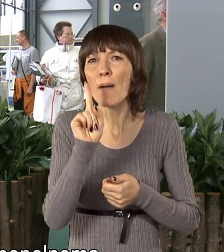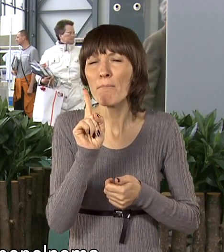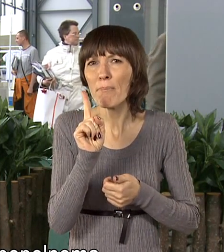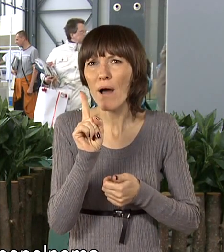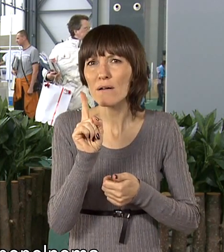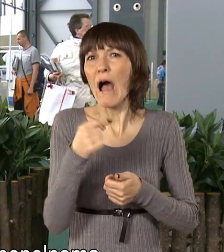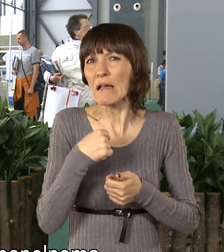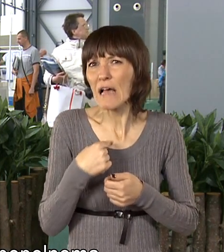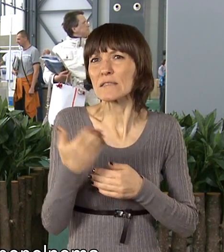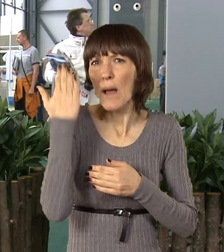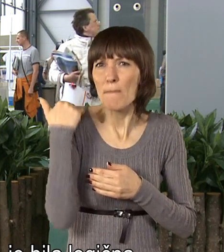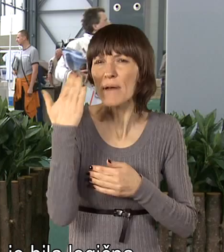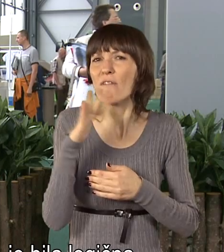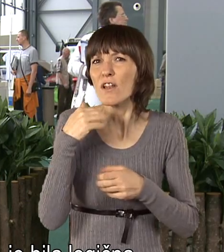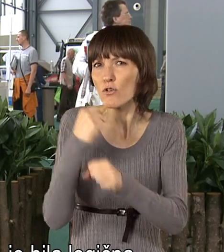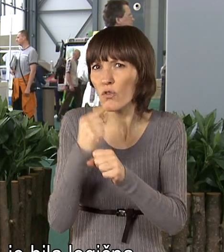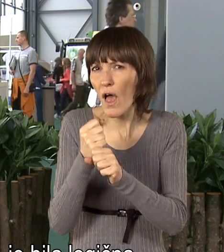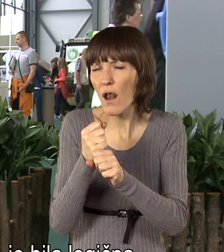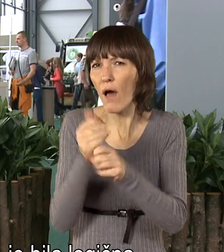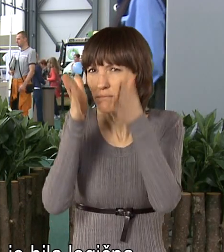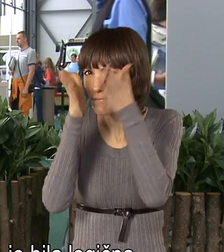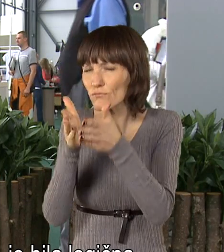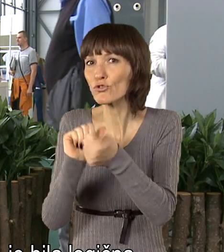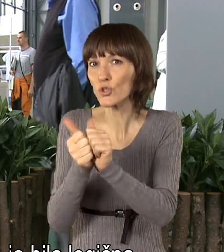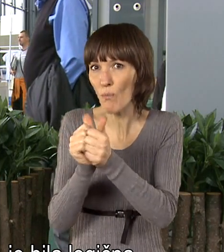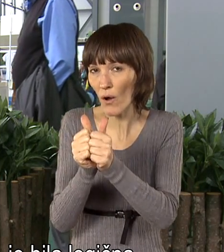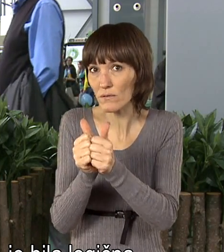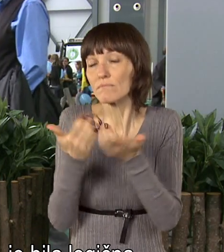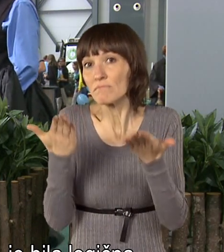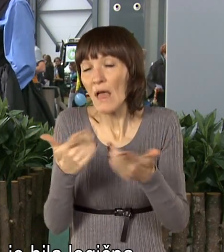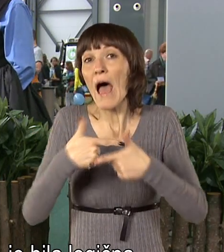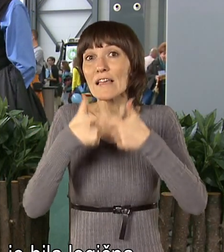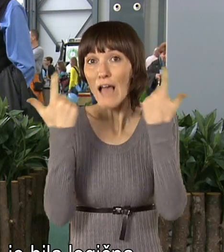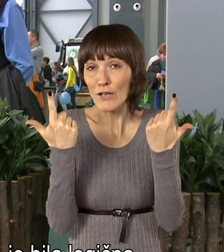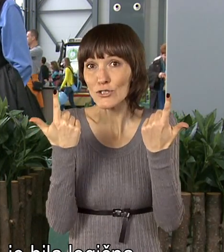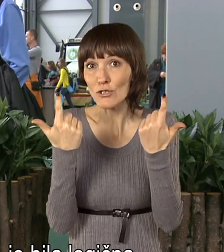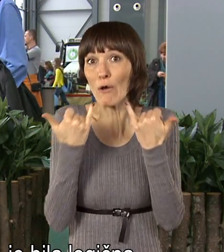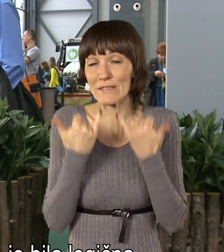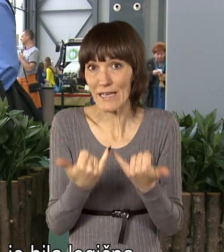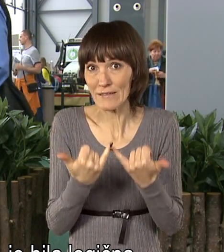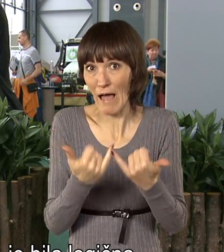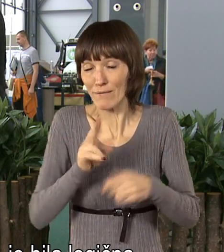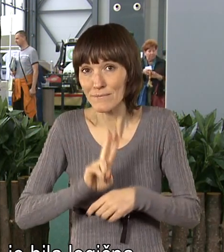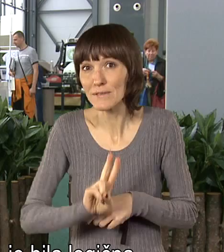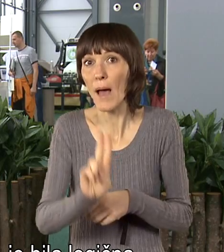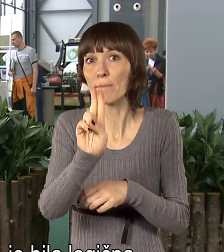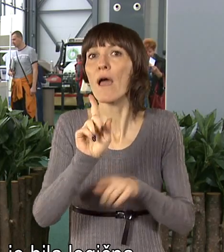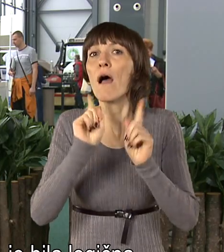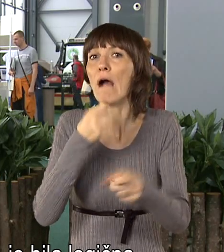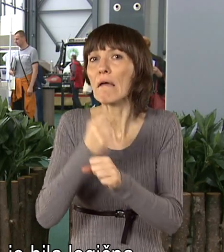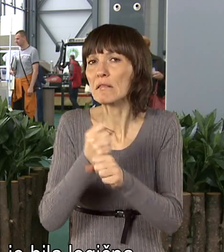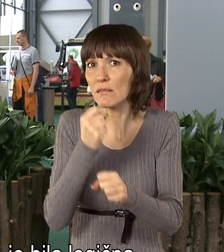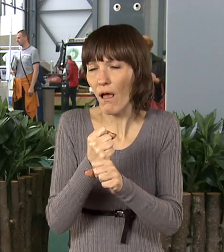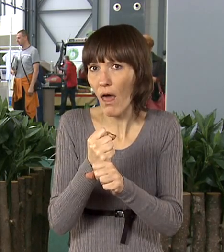Ampak glede na to, da sem bil prej precej v športu, je bila nekako neka logična posledica, recimo temu,